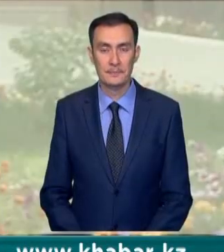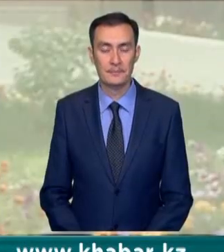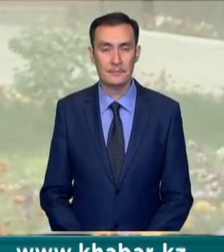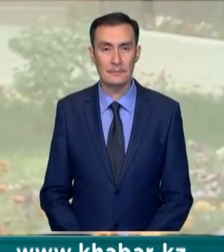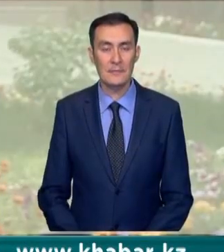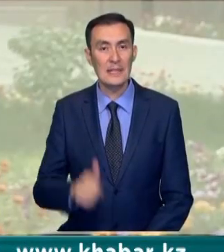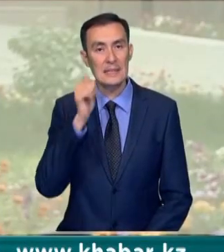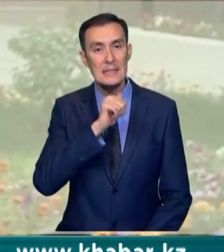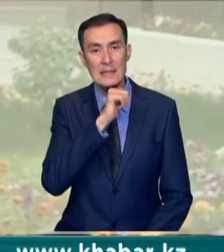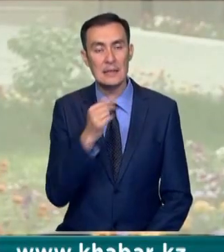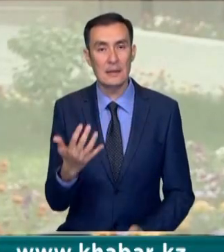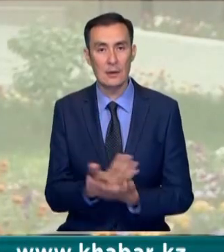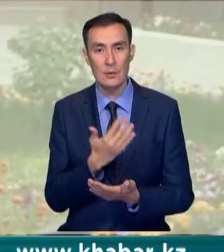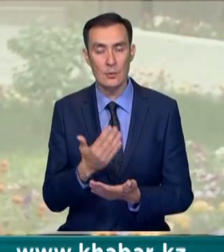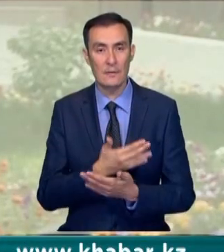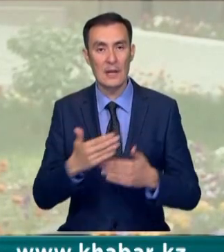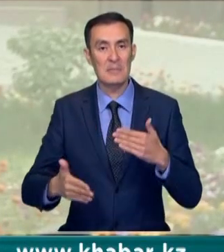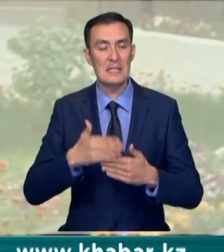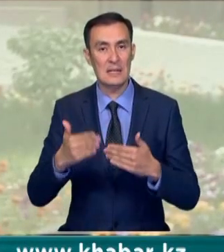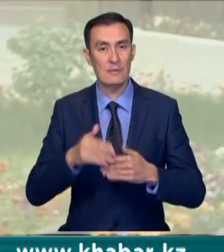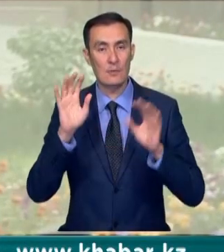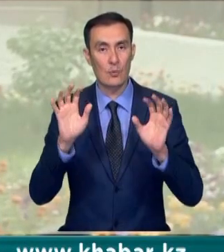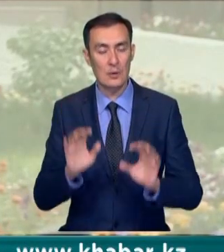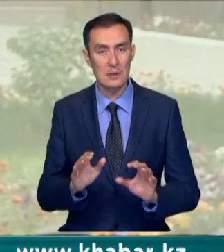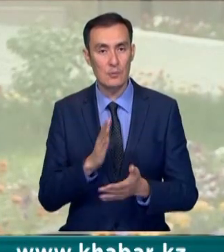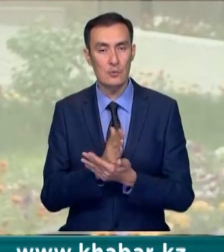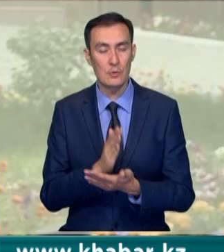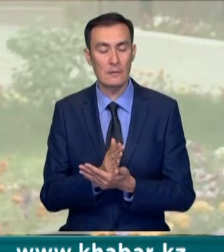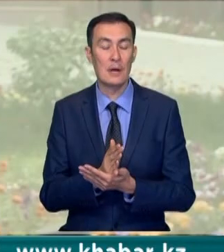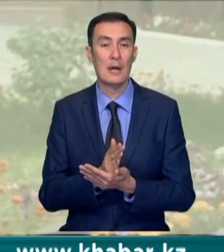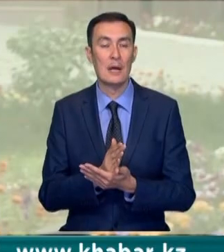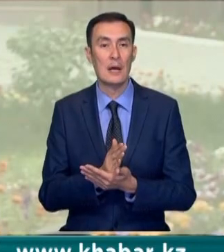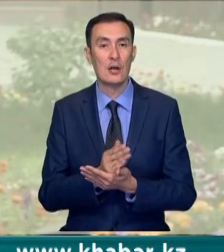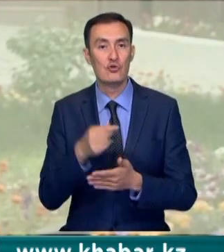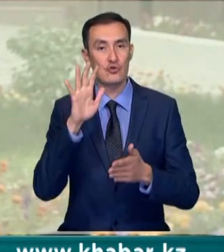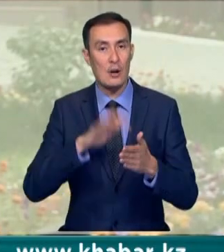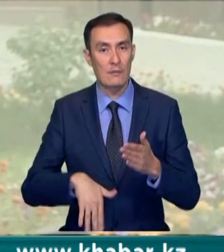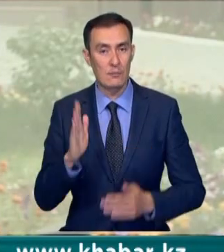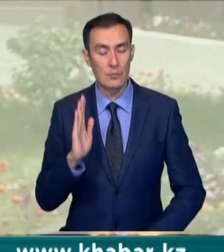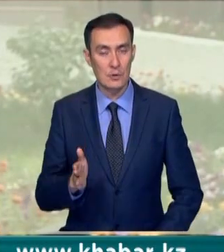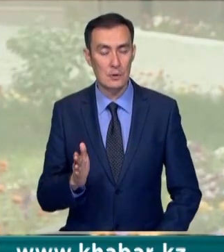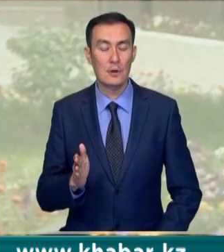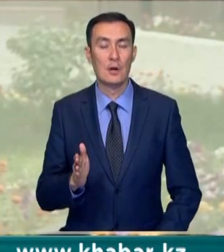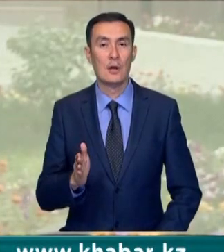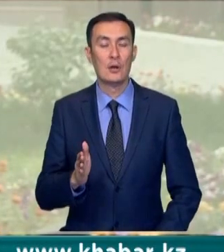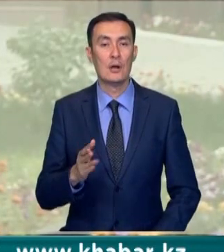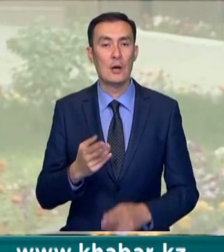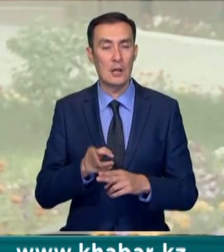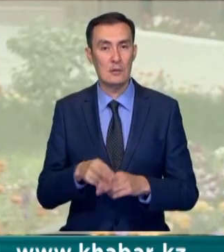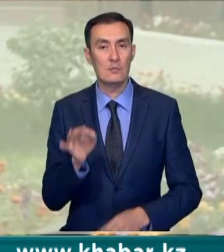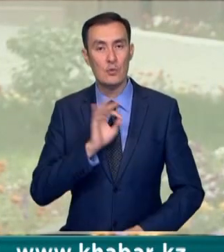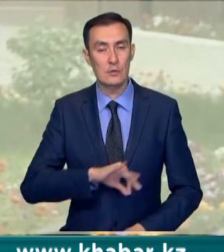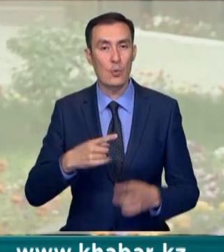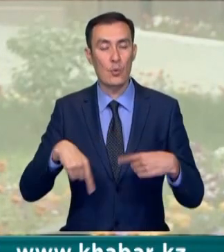За сокрытие доходов административным кодексом предусмотрены меры административного взыскания, что, соответственно, применяется